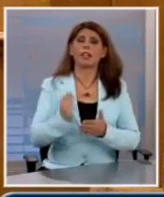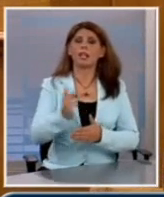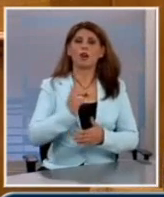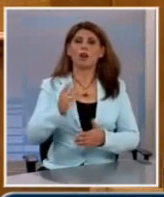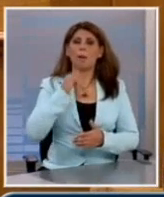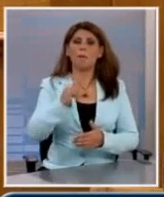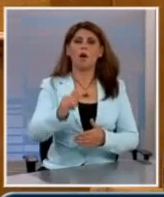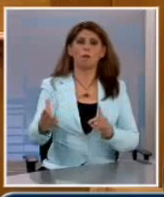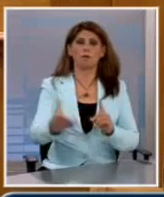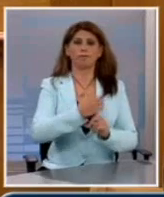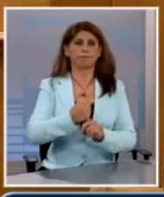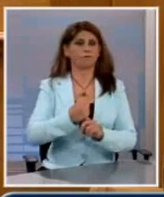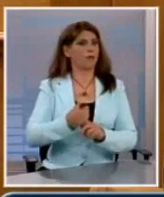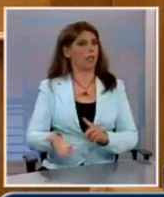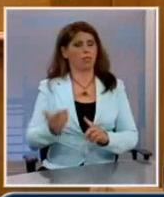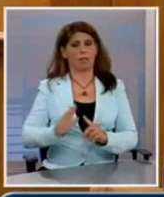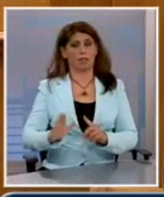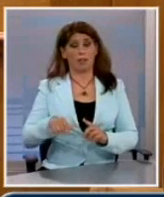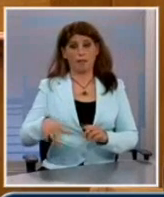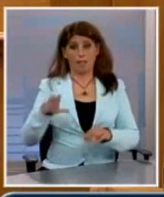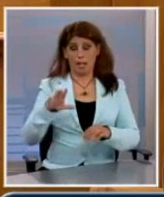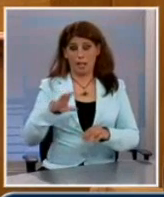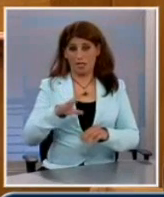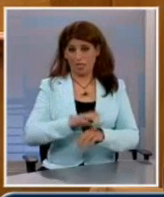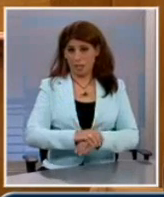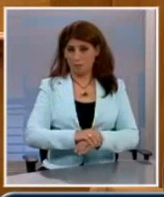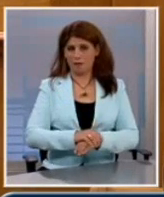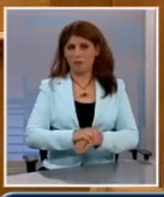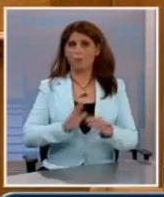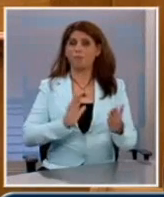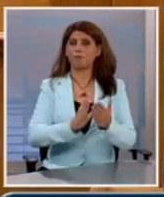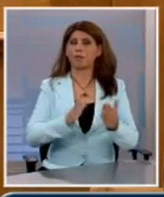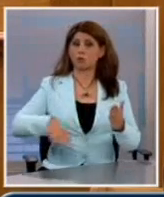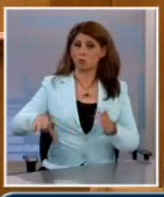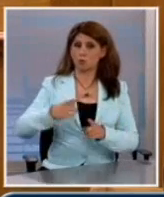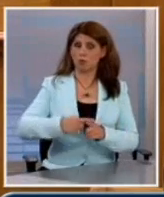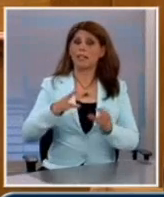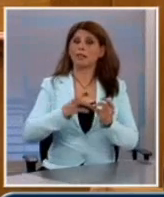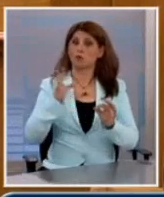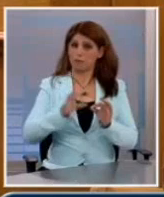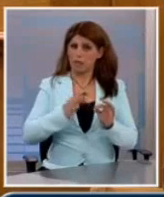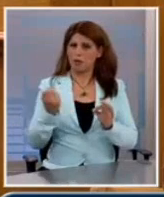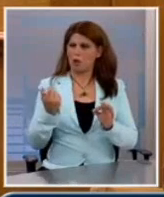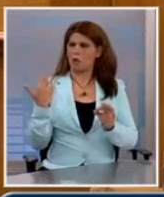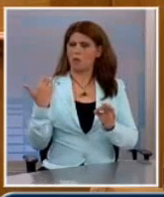ομοιρία. Και η δέσμευσή μας απέναντι στον ελληνικό λαό το Σεπτέμβρη, λίγους μήνες